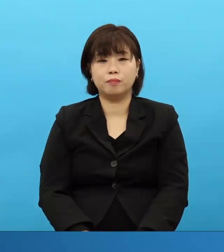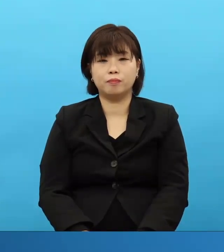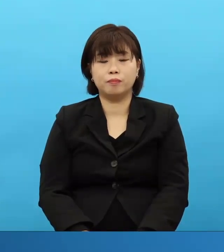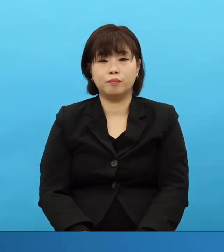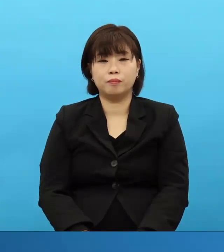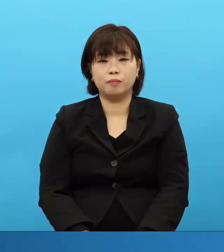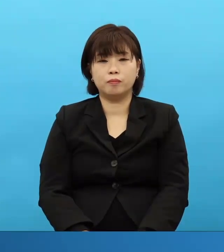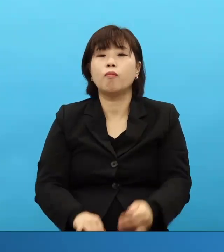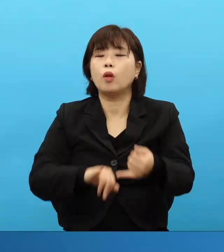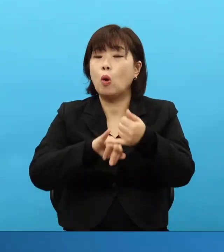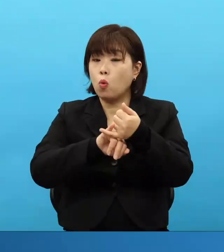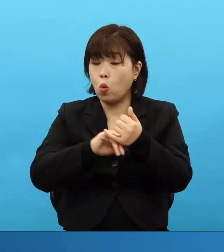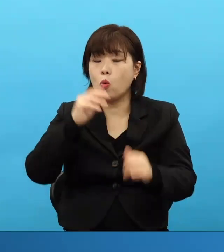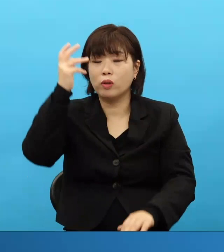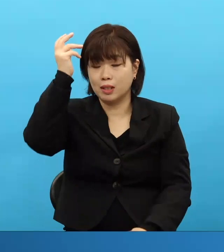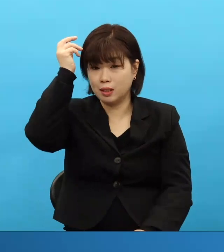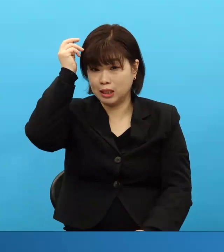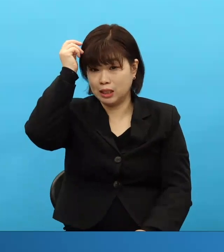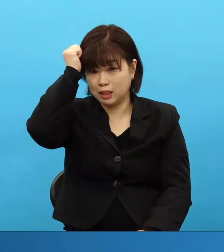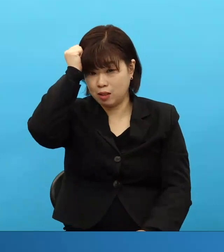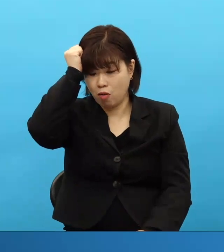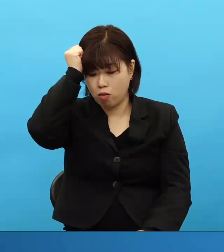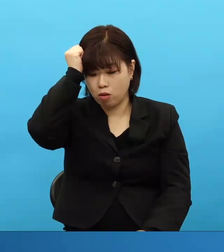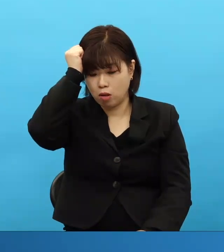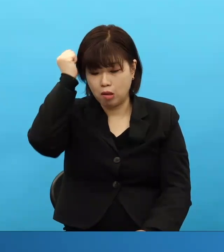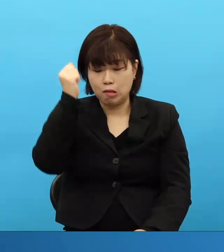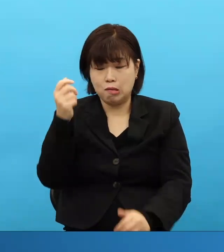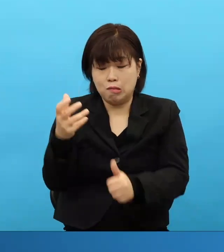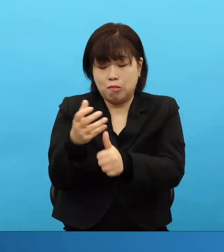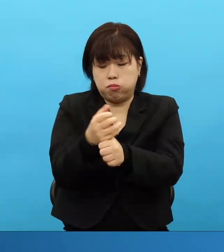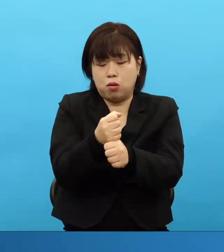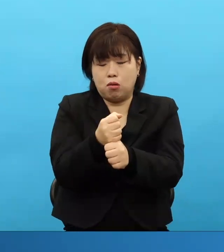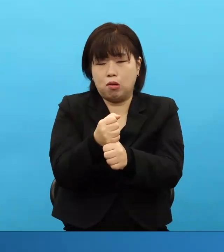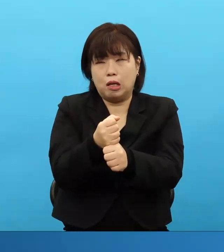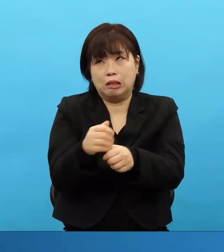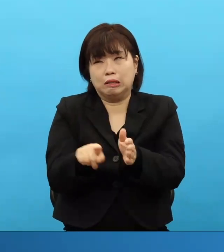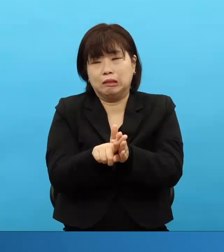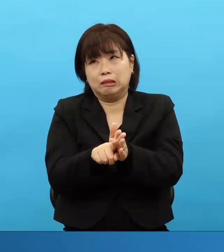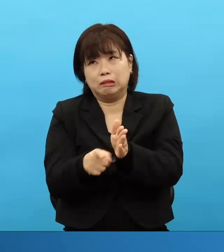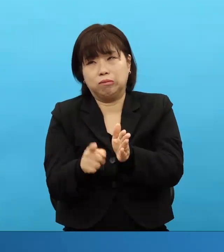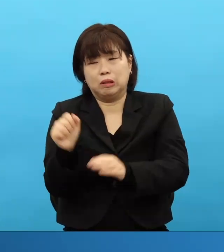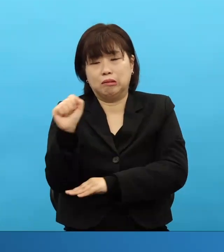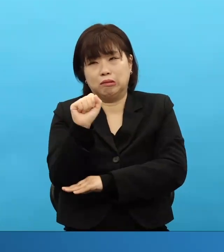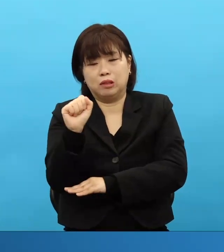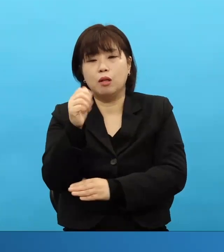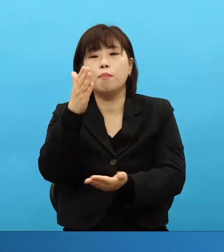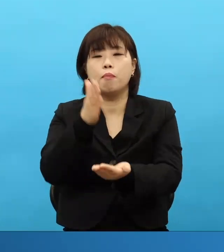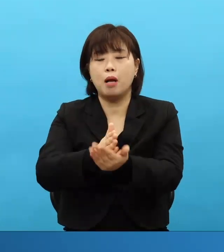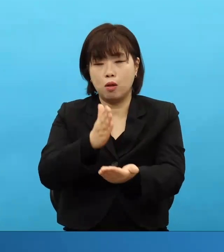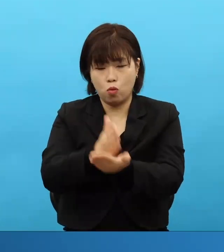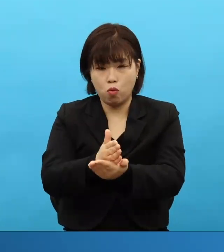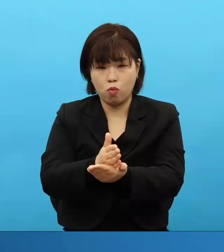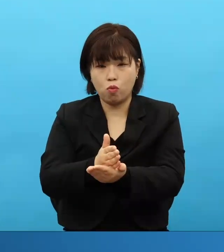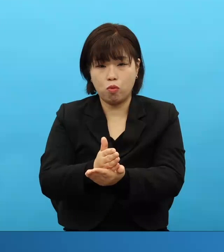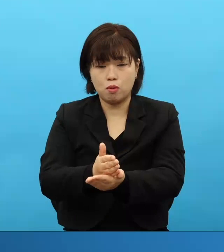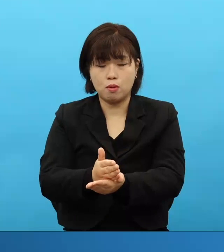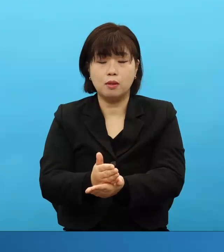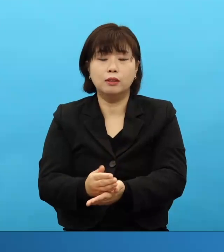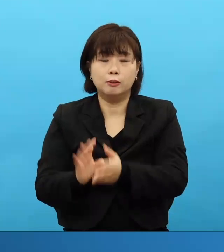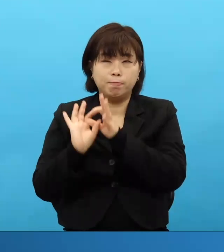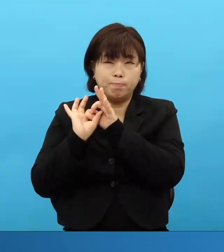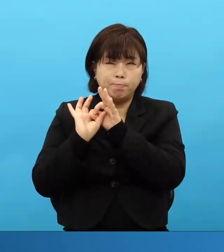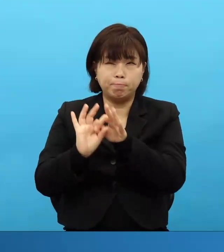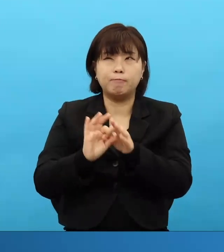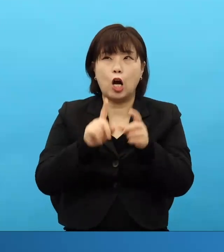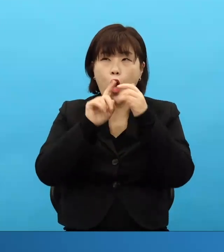content. 꼭 가지고 여러분들 갖고 흔들리지만 않으면 나와요. And you must possess it as long as you remain unshaken, answers will come. 흔들리지